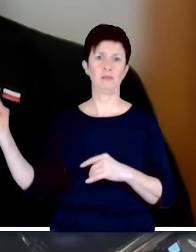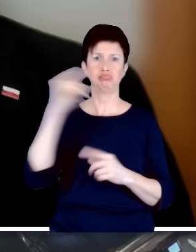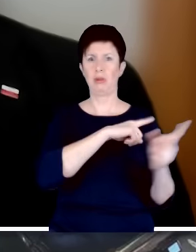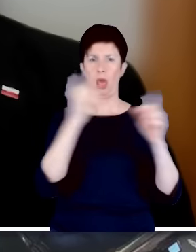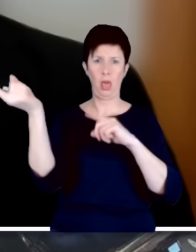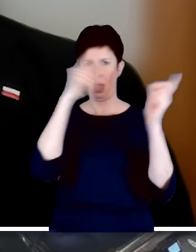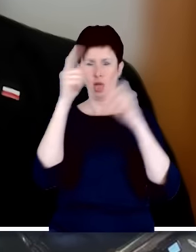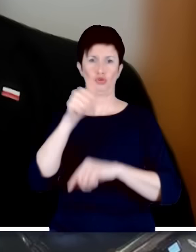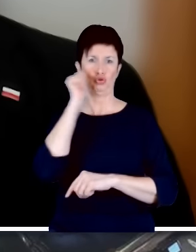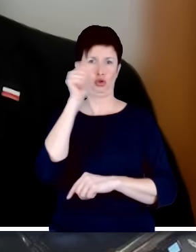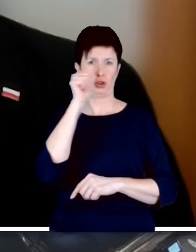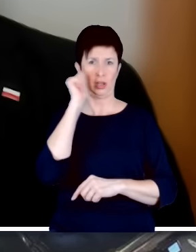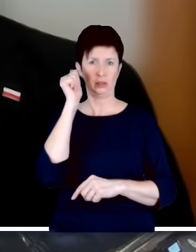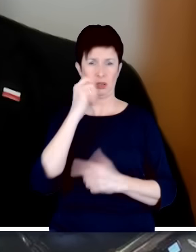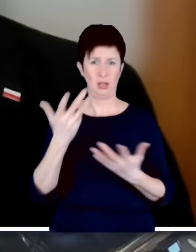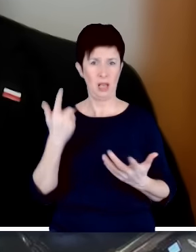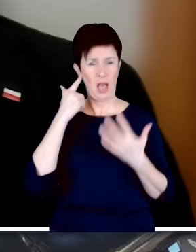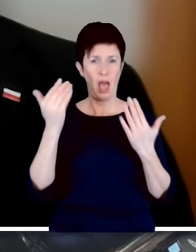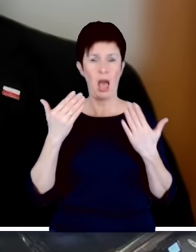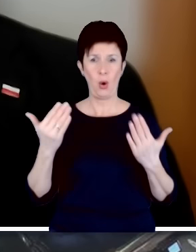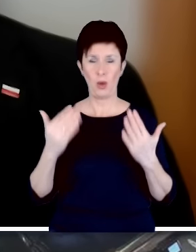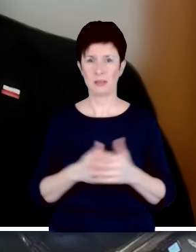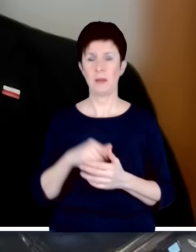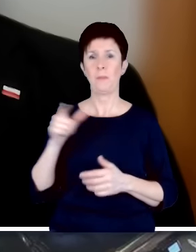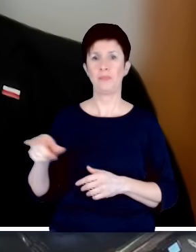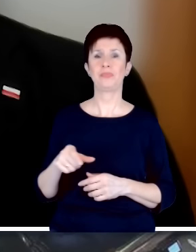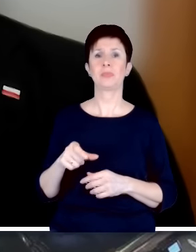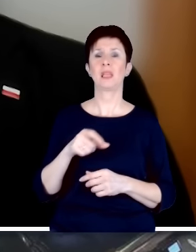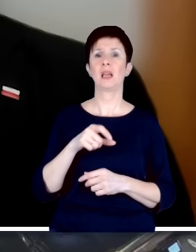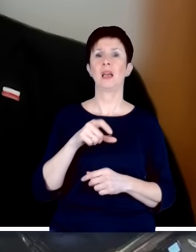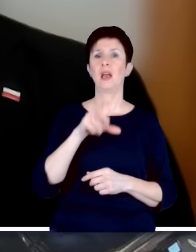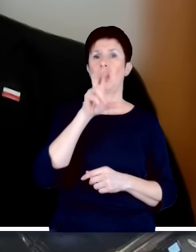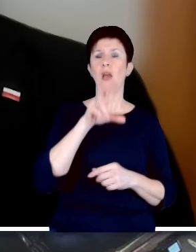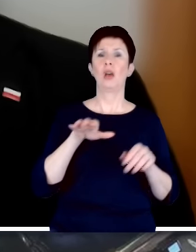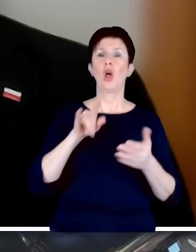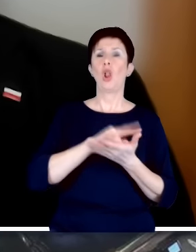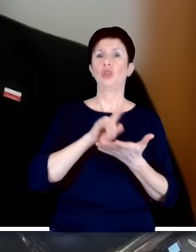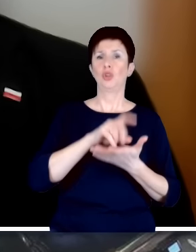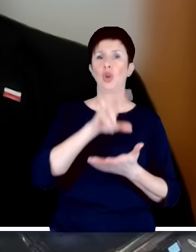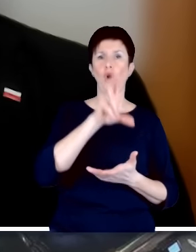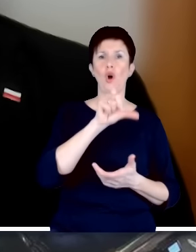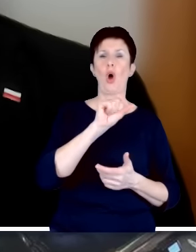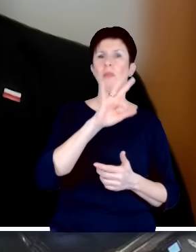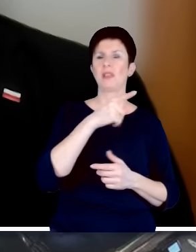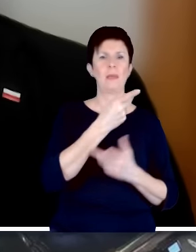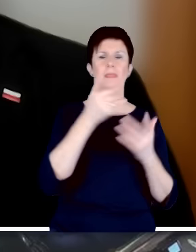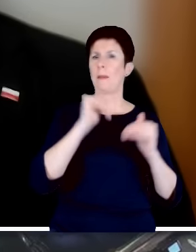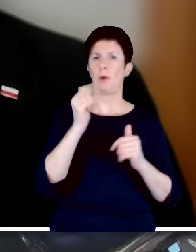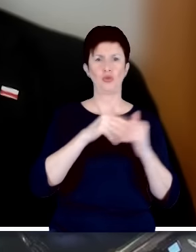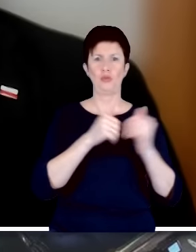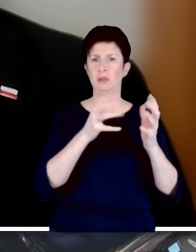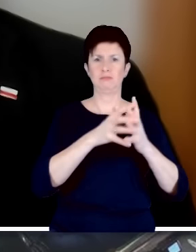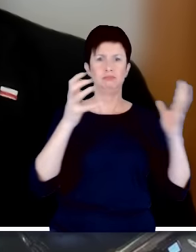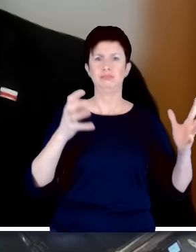codziennie. Natomiast port lotniczy Chopina jest po pierwsze zasadniczo niemożliwy do rozbudowy fizycznie, technicznie.